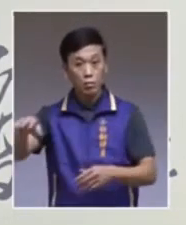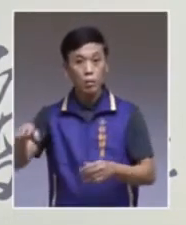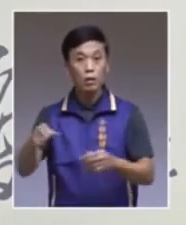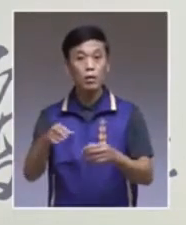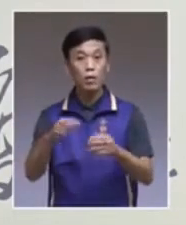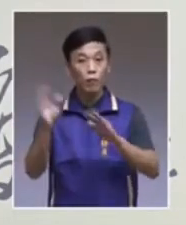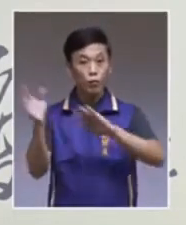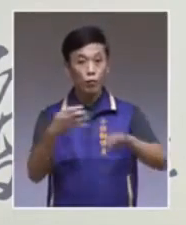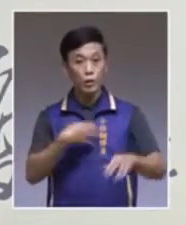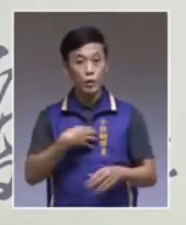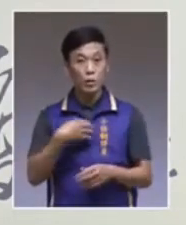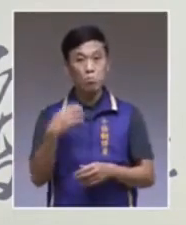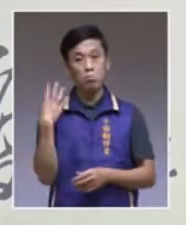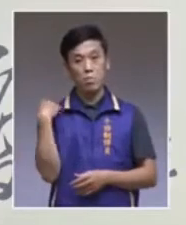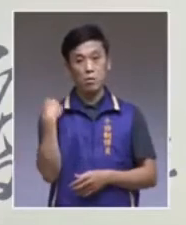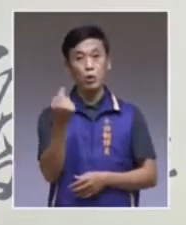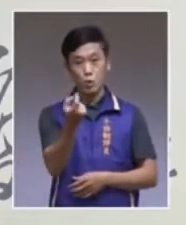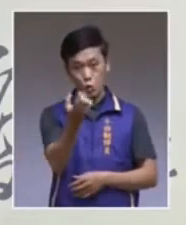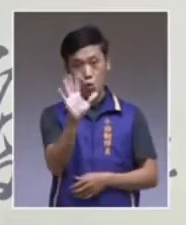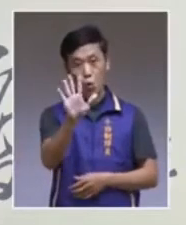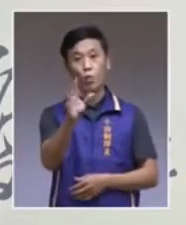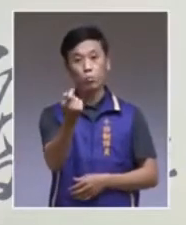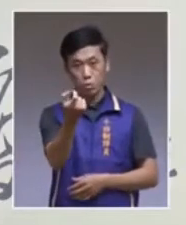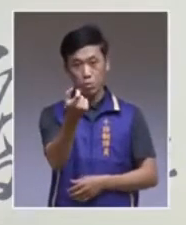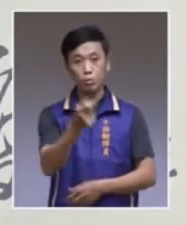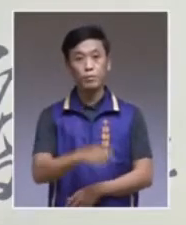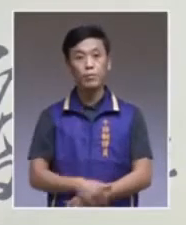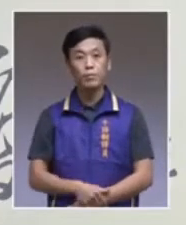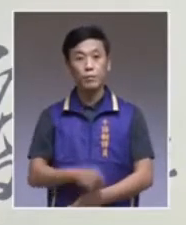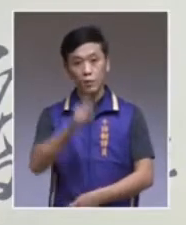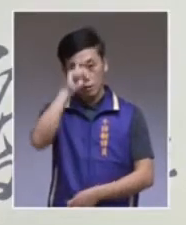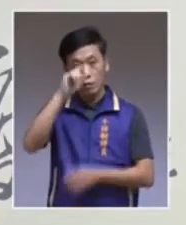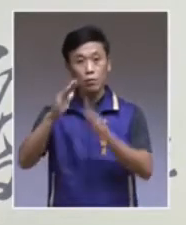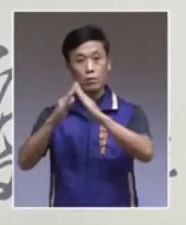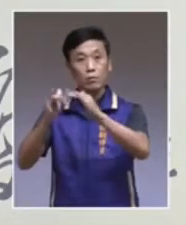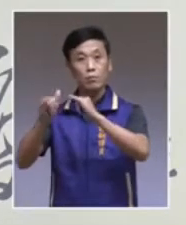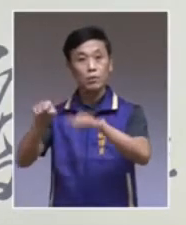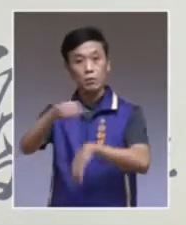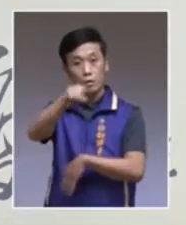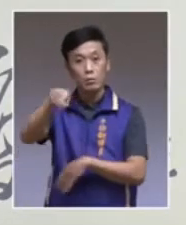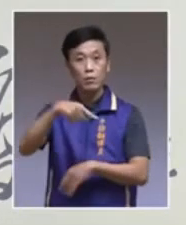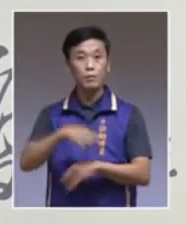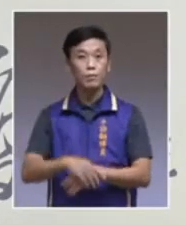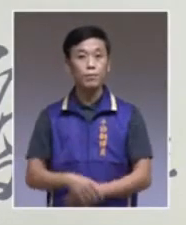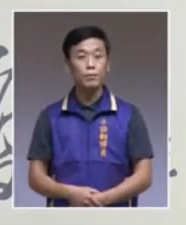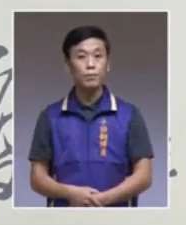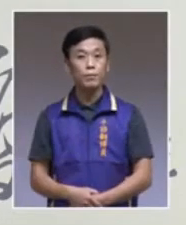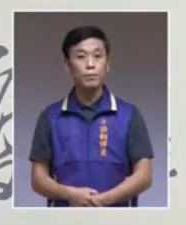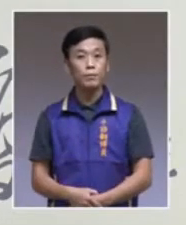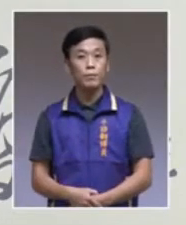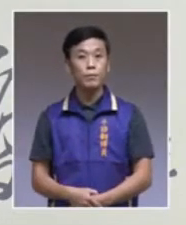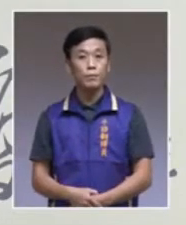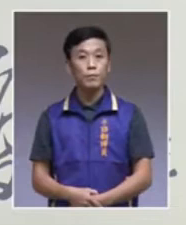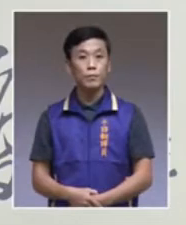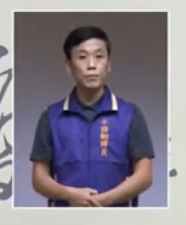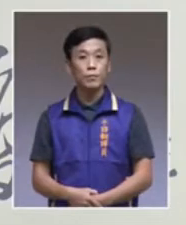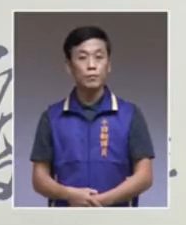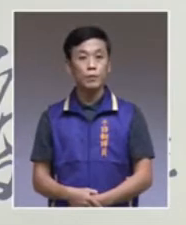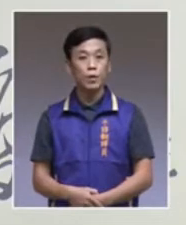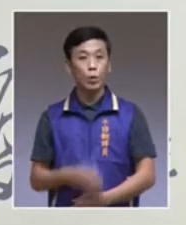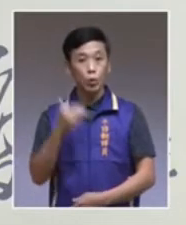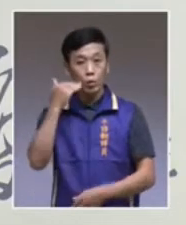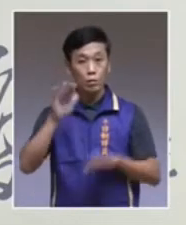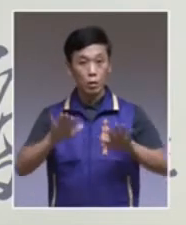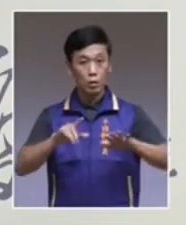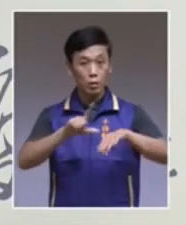着这个风险所以还是要拜托所有的市民朋友，假如在这个在这一